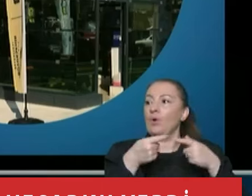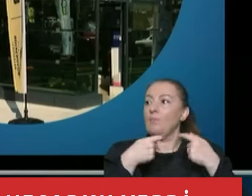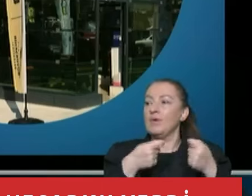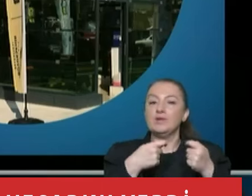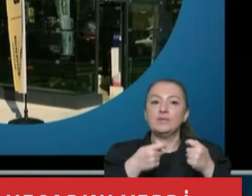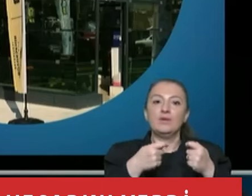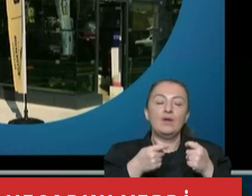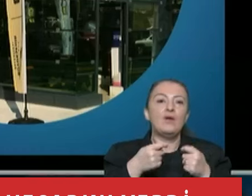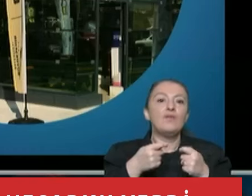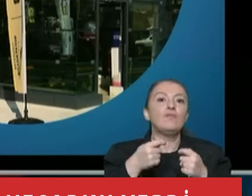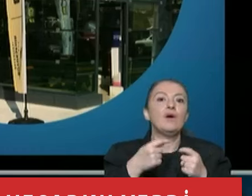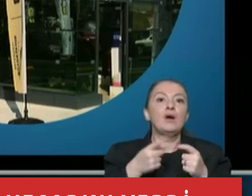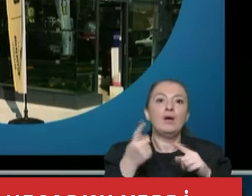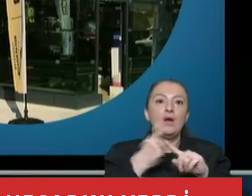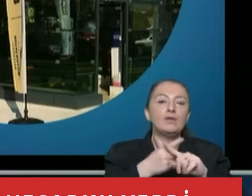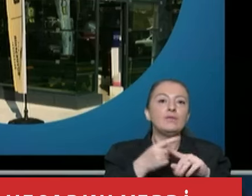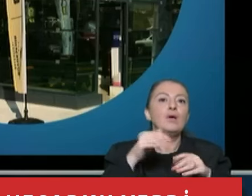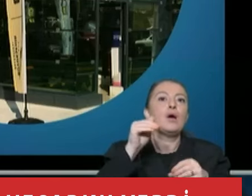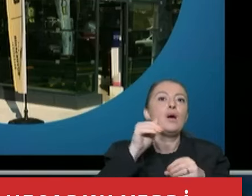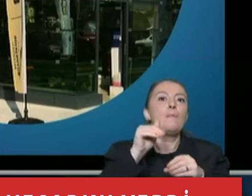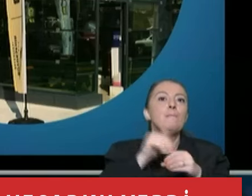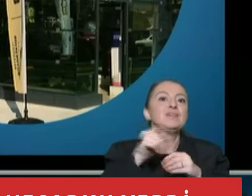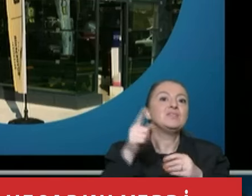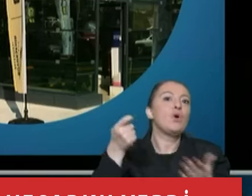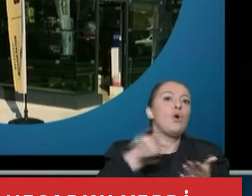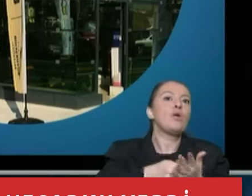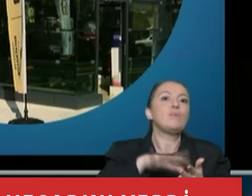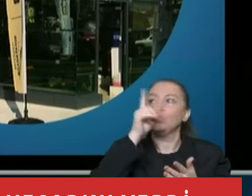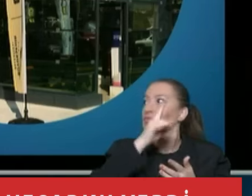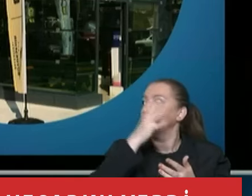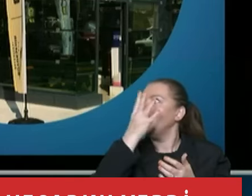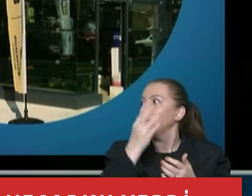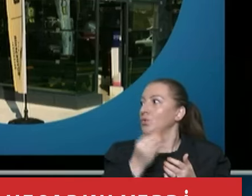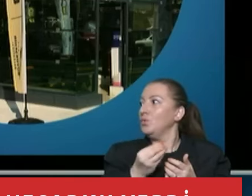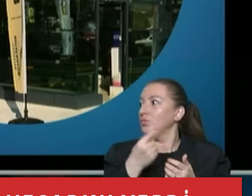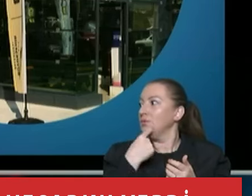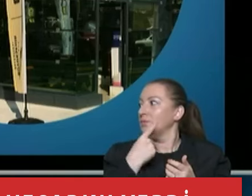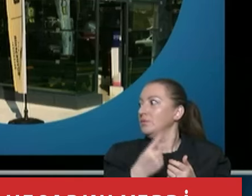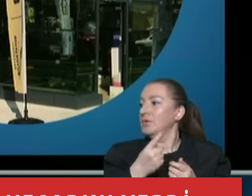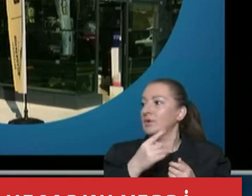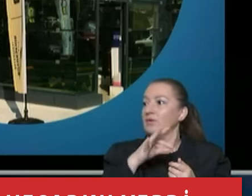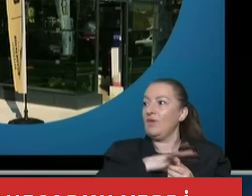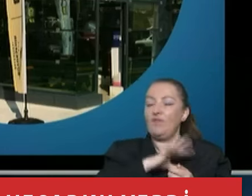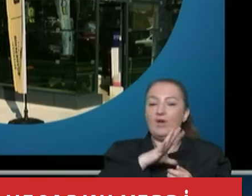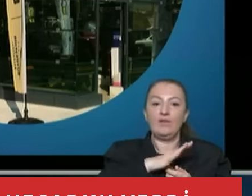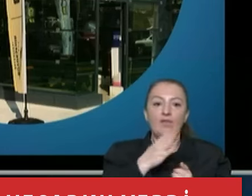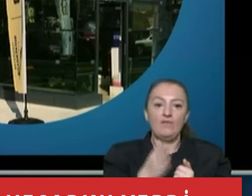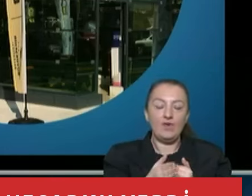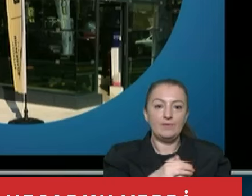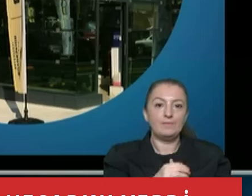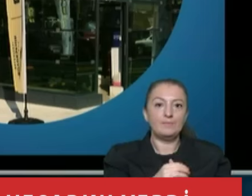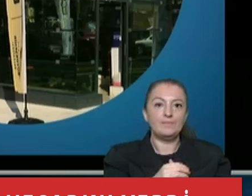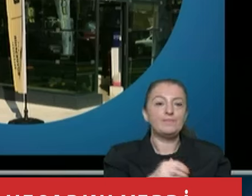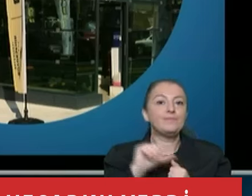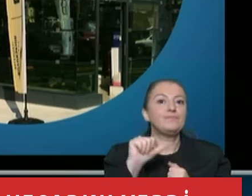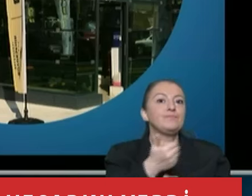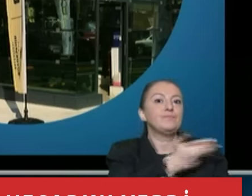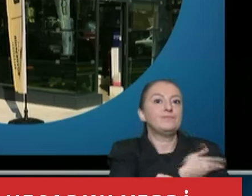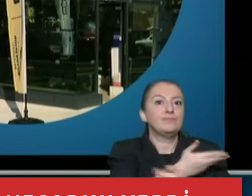artışlarının mecliste karşılanmaması kaynaklı olduğunu da belirtmekte fayda var değerli